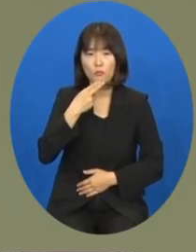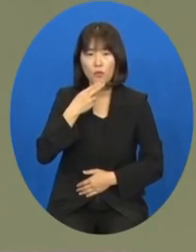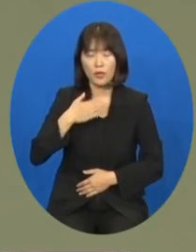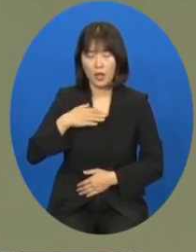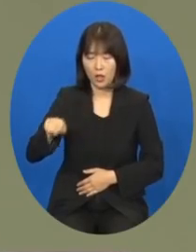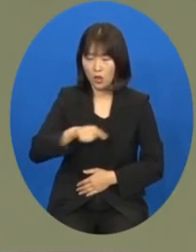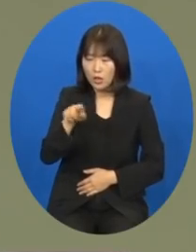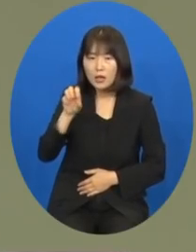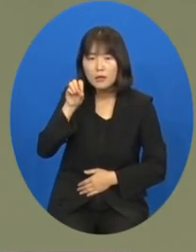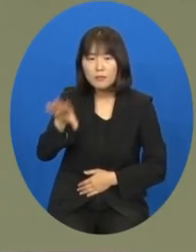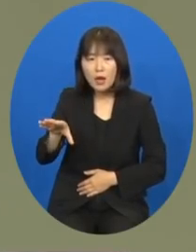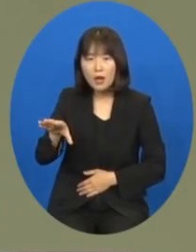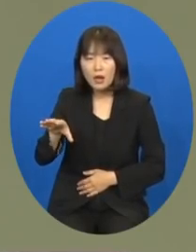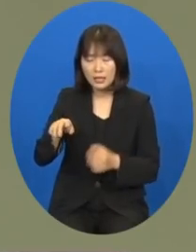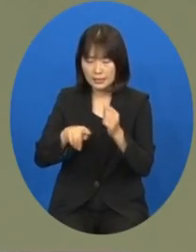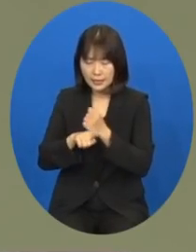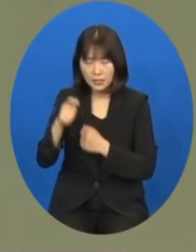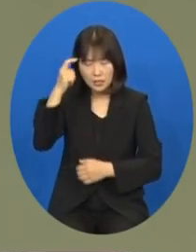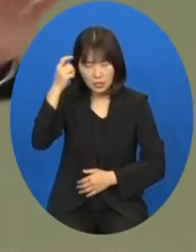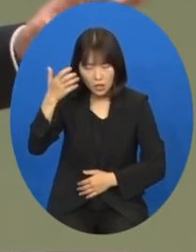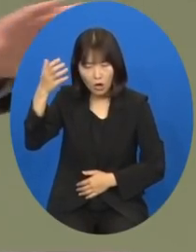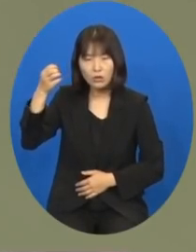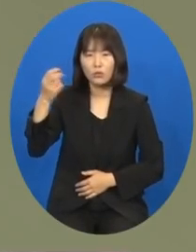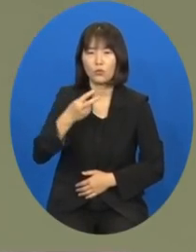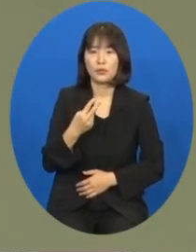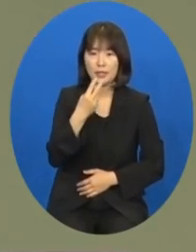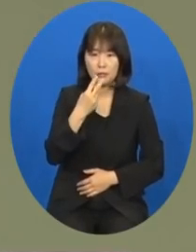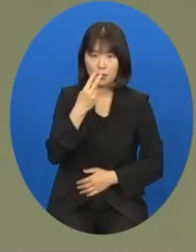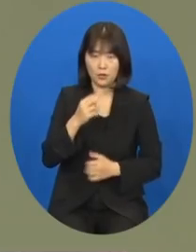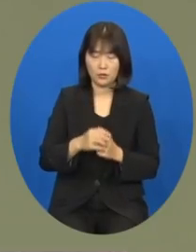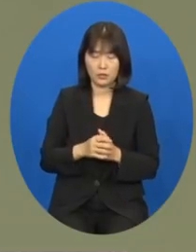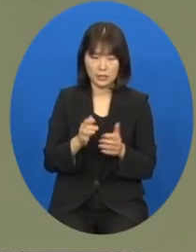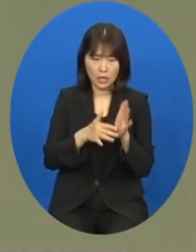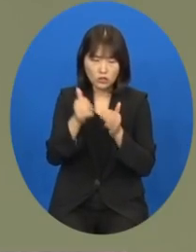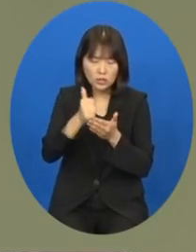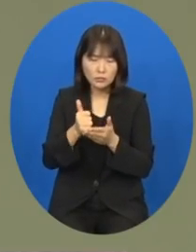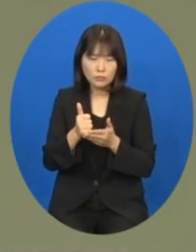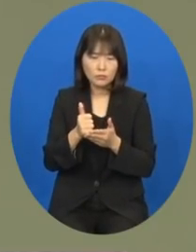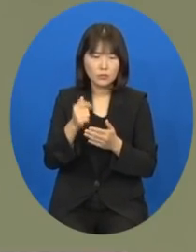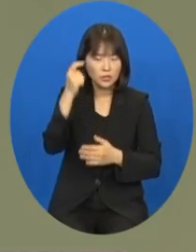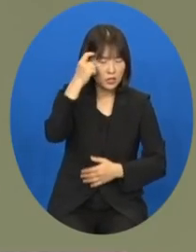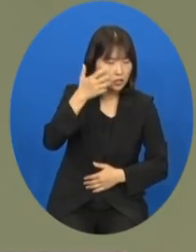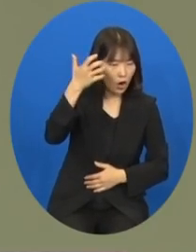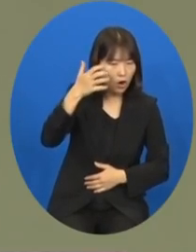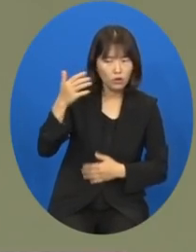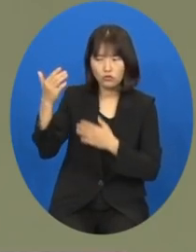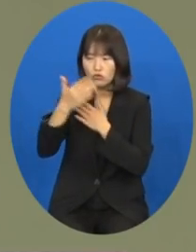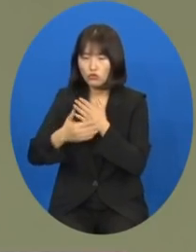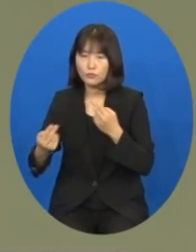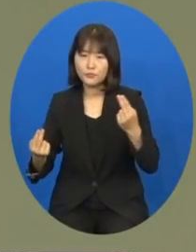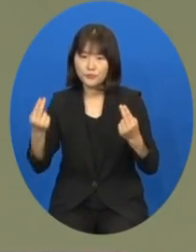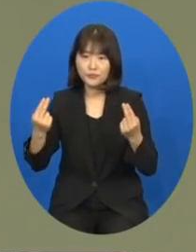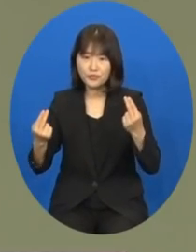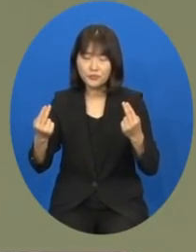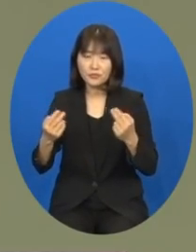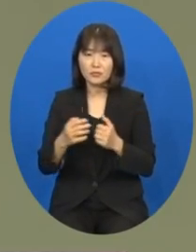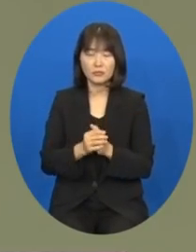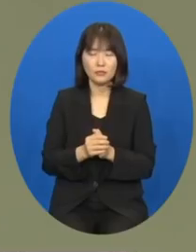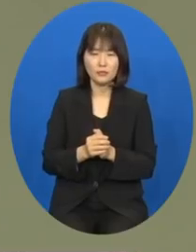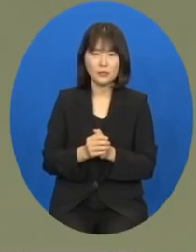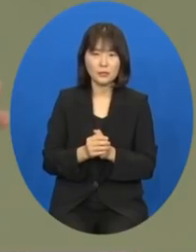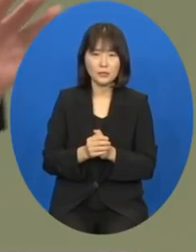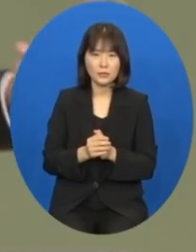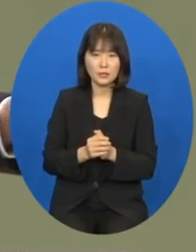영이요 생명이다 예수님이 영과 육을 이렇게 대비 시키고 있습니다 그러면서 생명 영생을 주는 것은 0이고